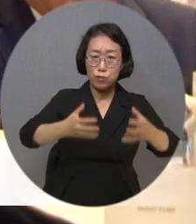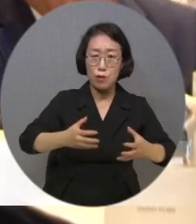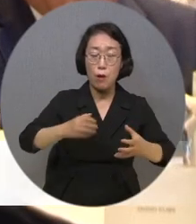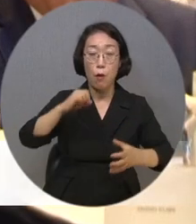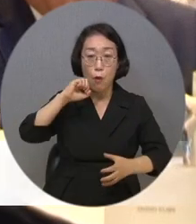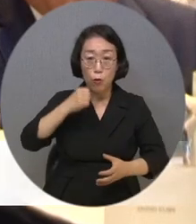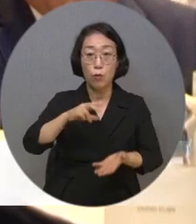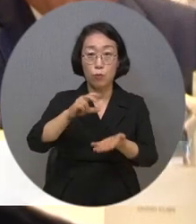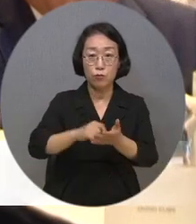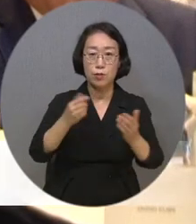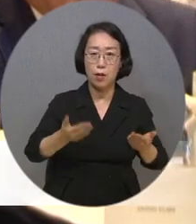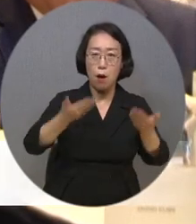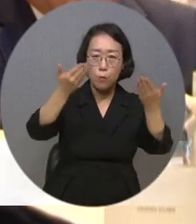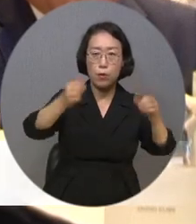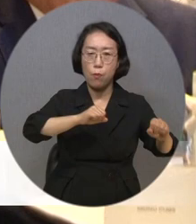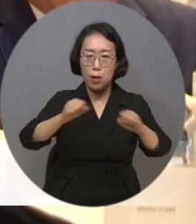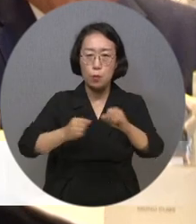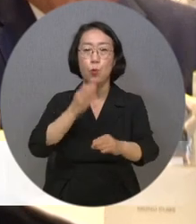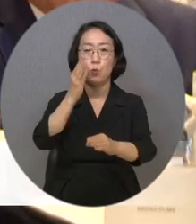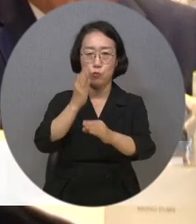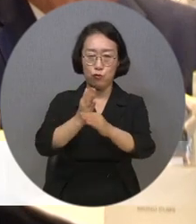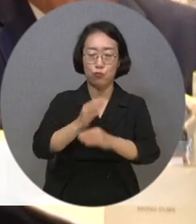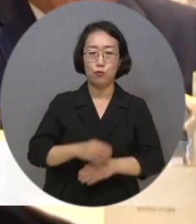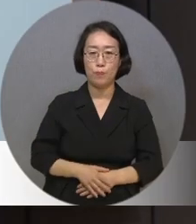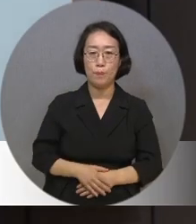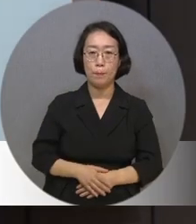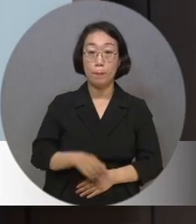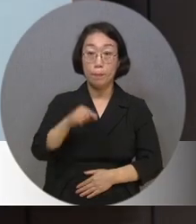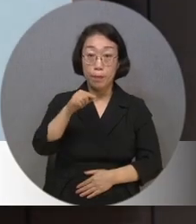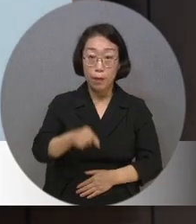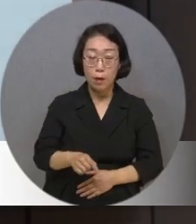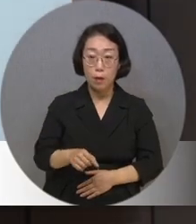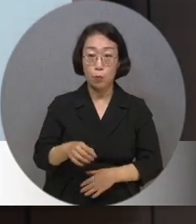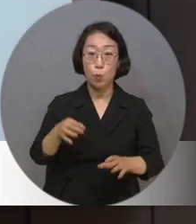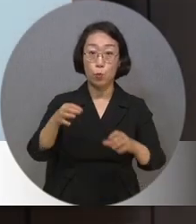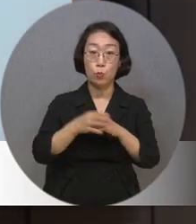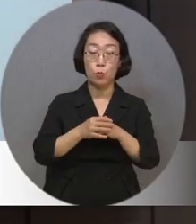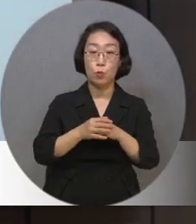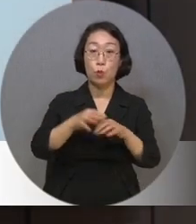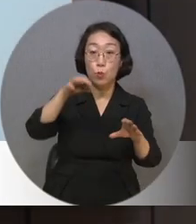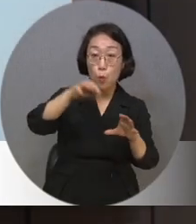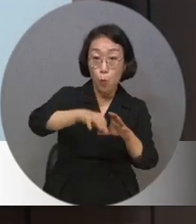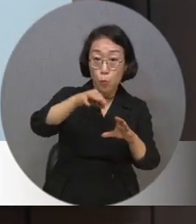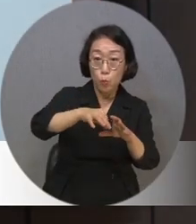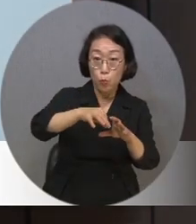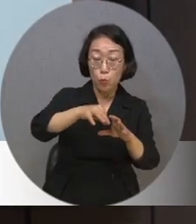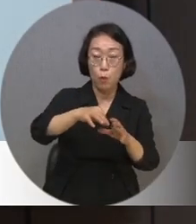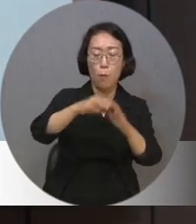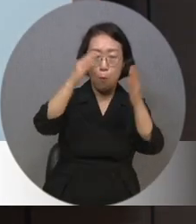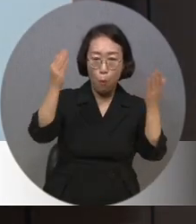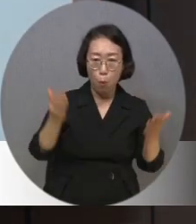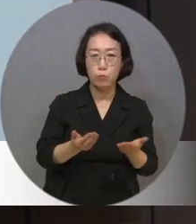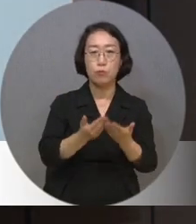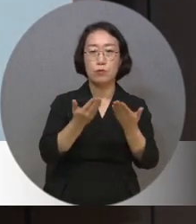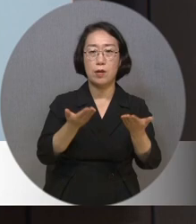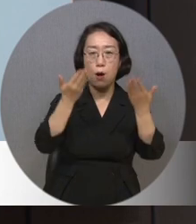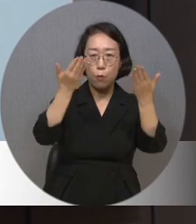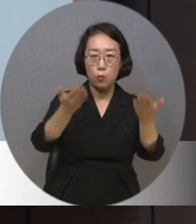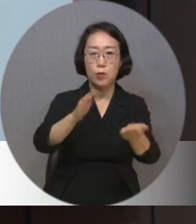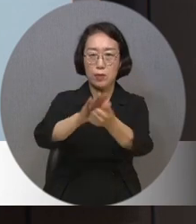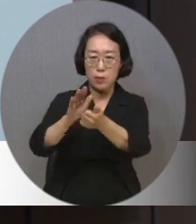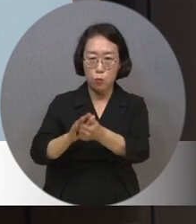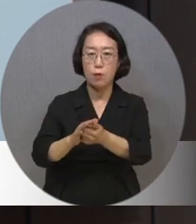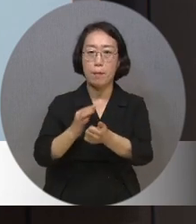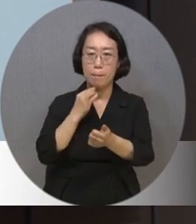분야에서 봉사활동을 전념하고 있습니다. 이를 통해 모아진 LCIF 기금은 전액 봉사활동 지원에만